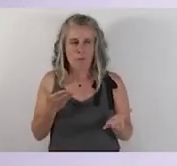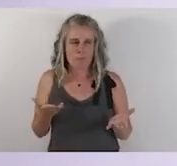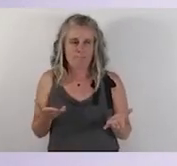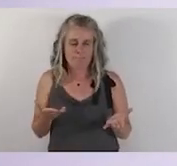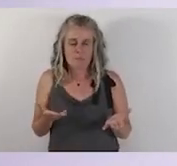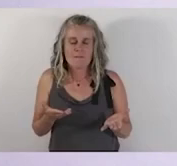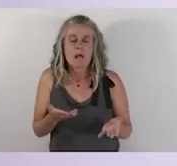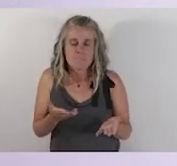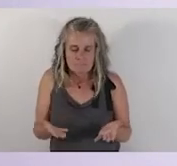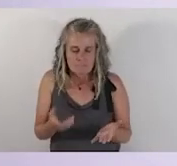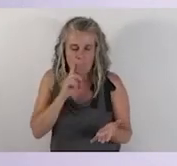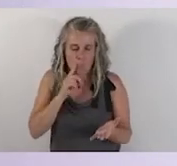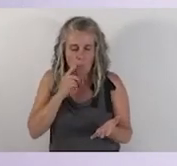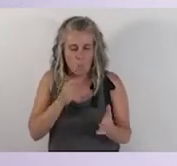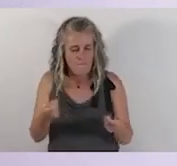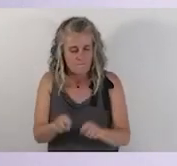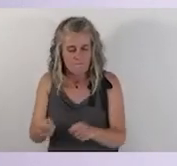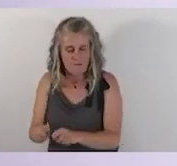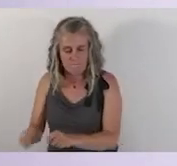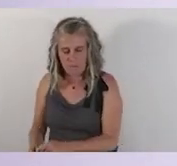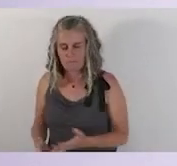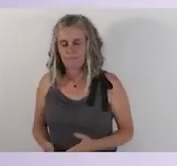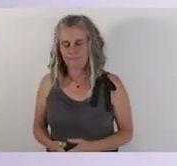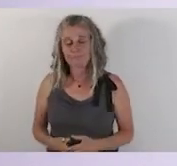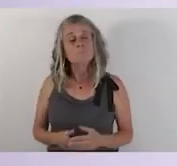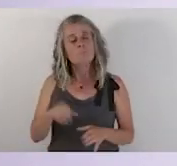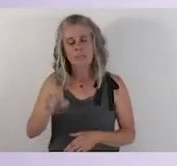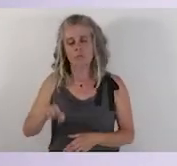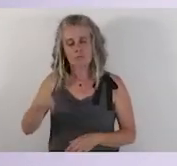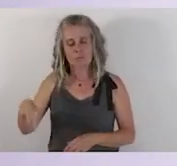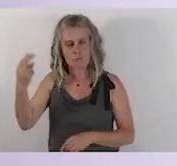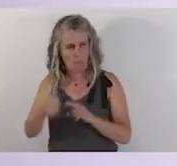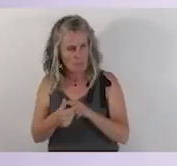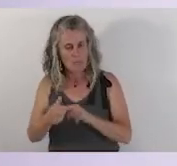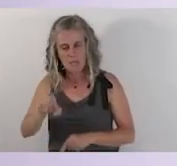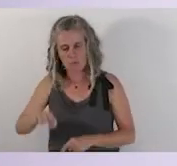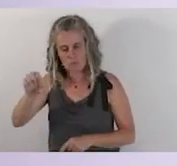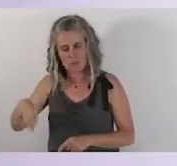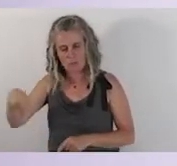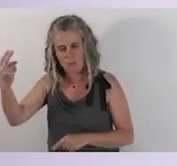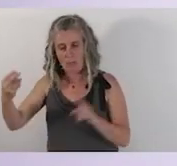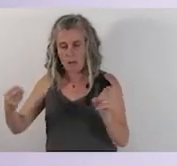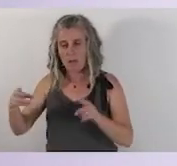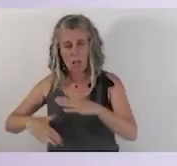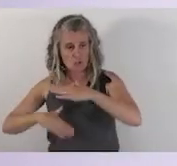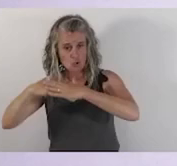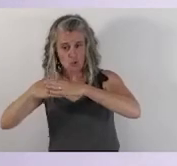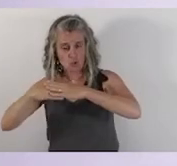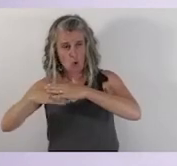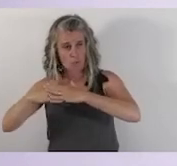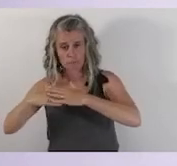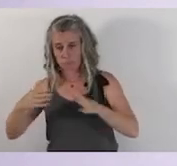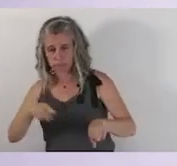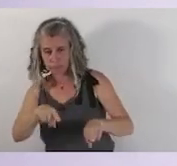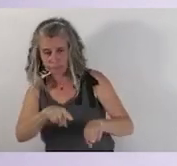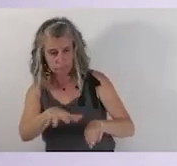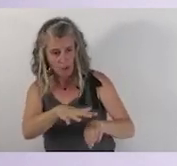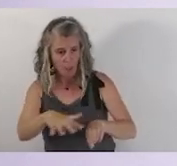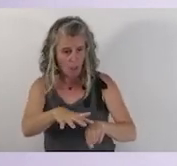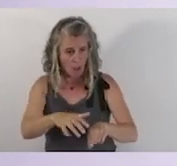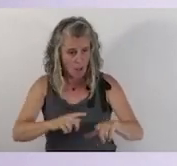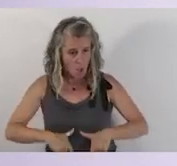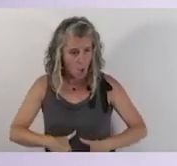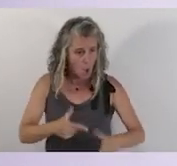arrondissement. D'un côté, l'éducation nationale fonctionne avec une logique de seuil et face aux baisses d'effectifs dans les écoles, peut fermer des classes. Et effectivement,